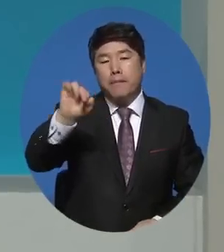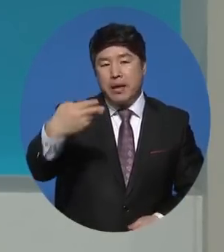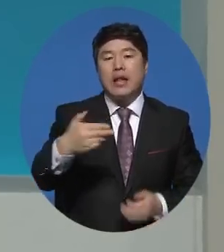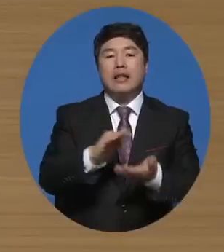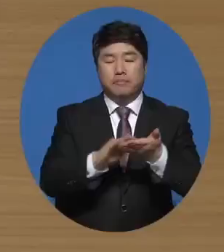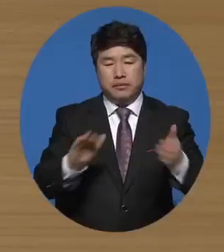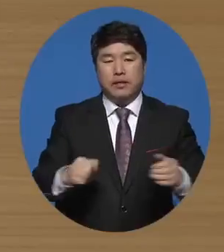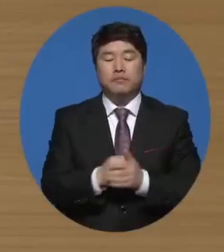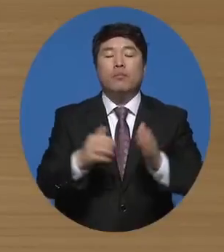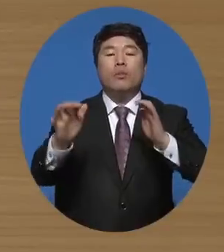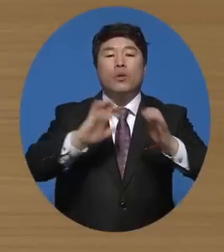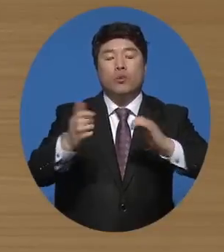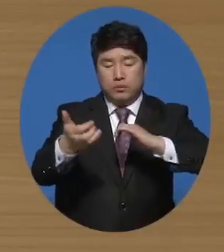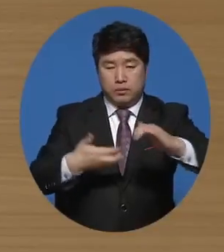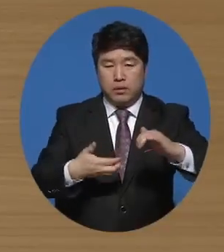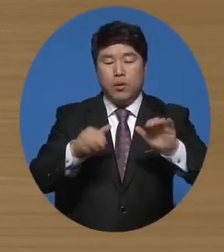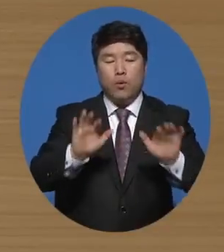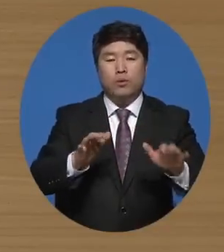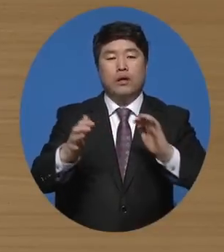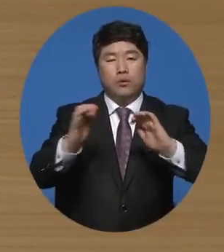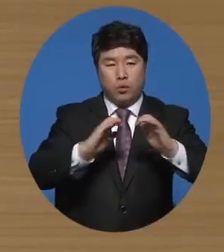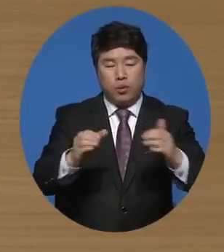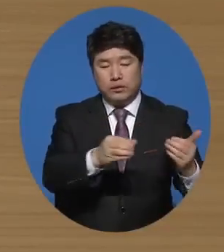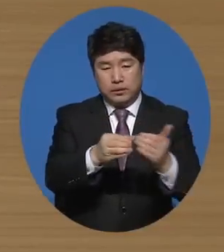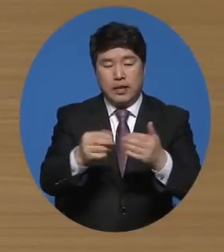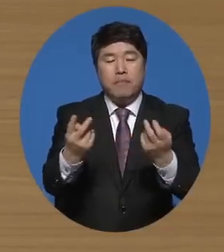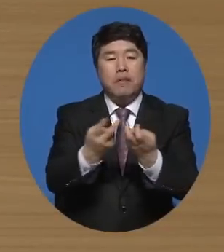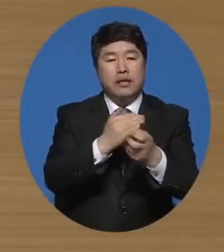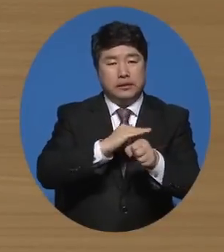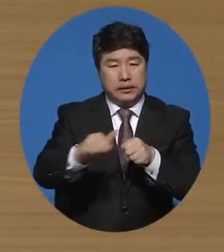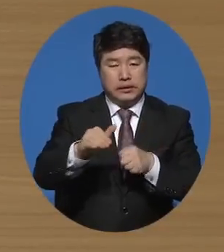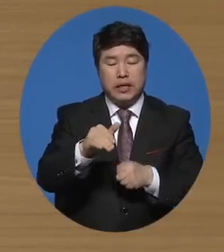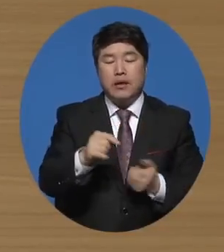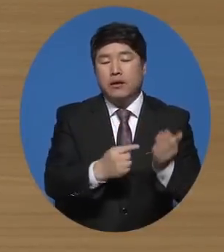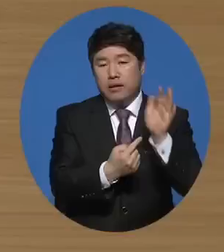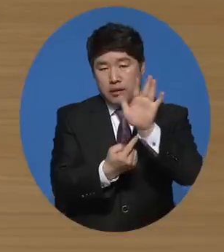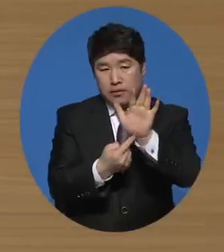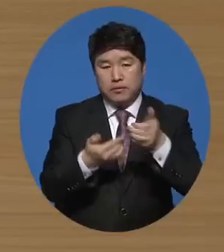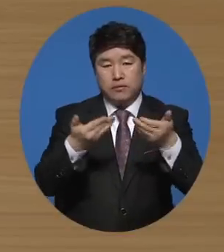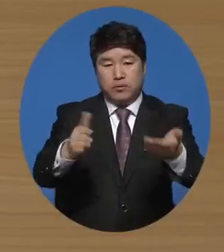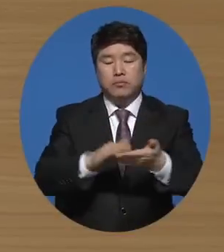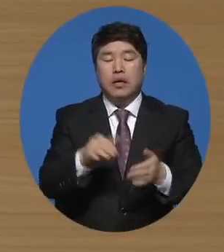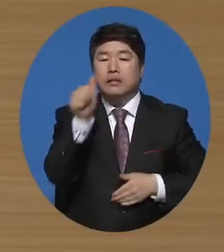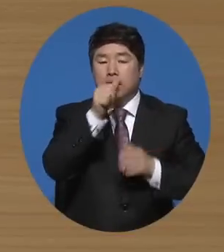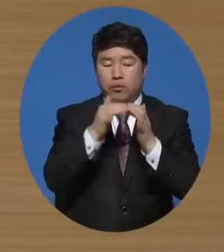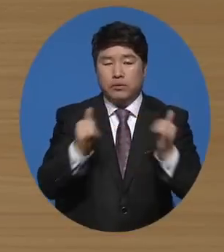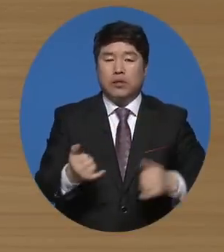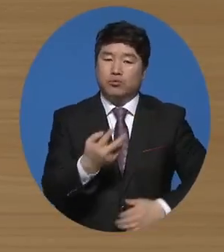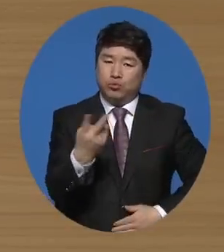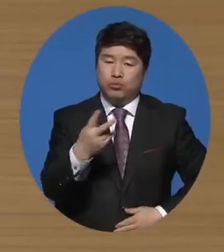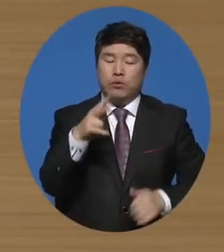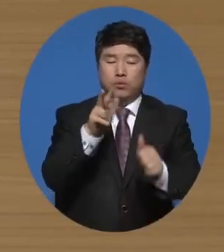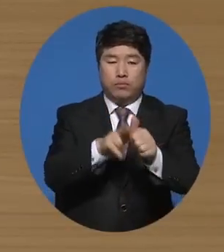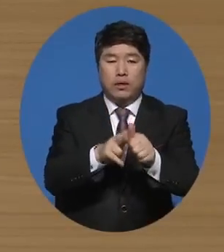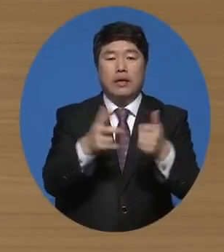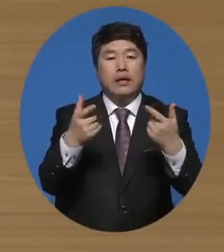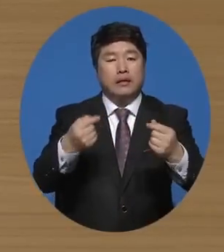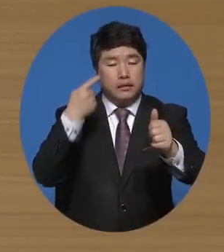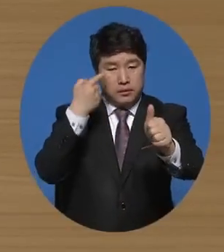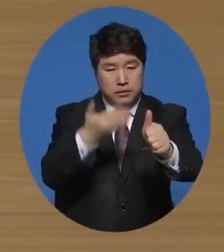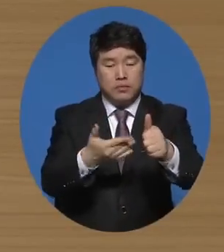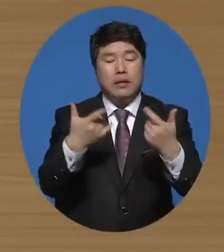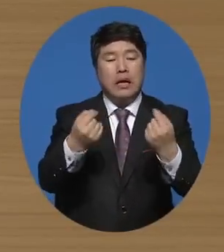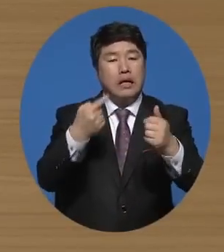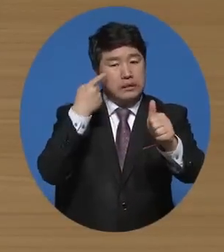이니다음 토론에 앞서 오늘 토론 진행 방식을 안내하겠습니다 어 사회자가 두 분의 후보에게 공통으로 드리는